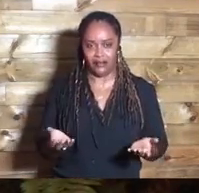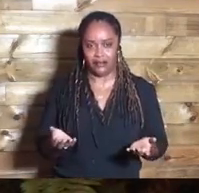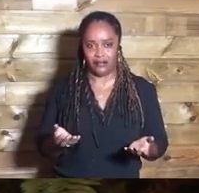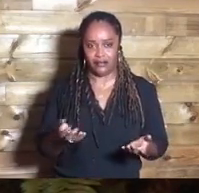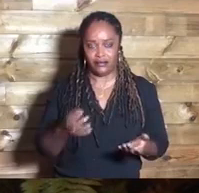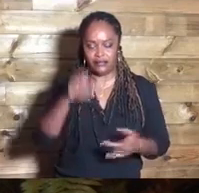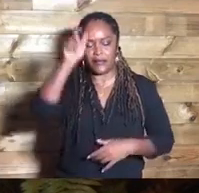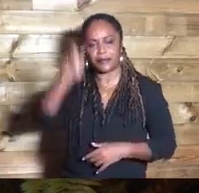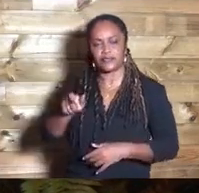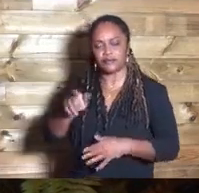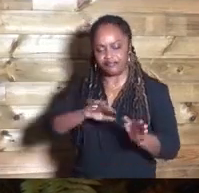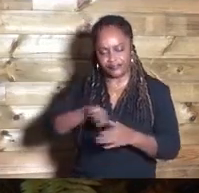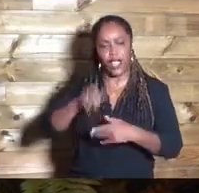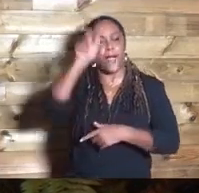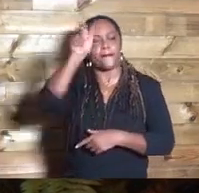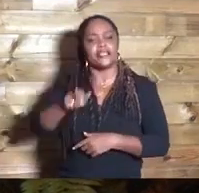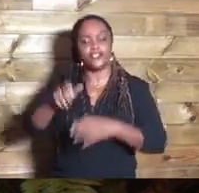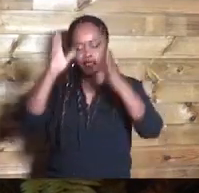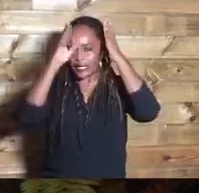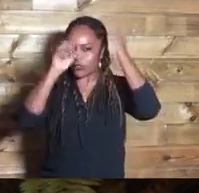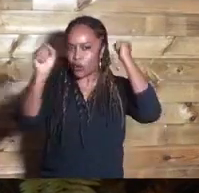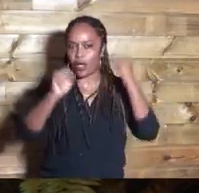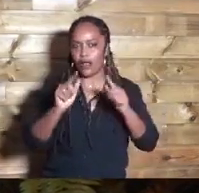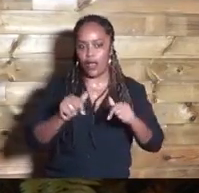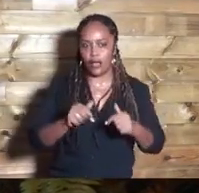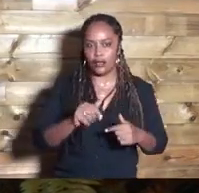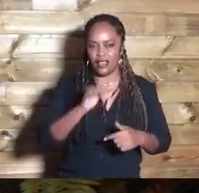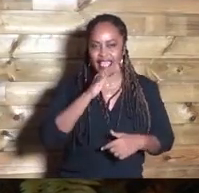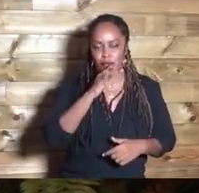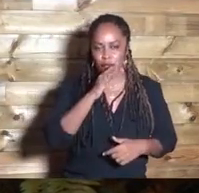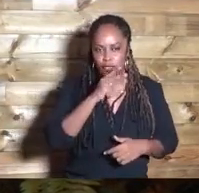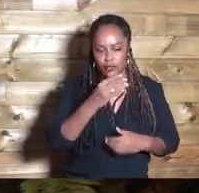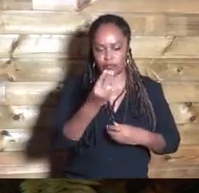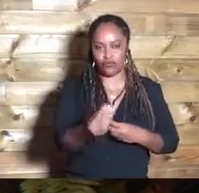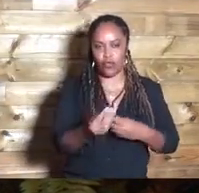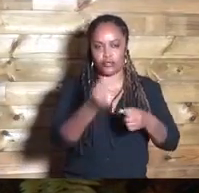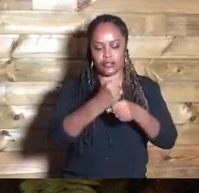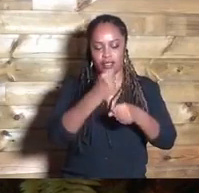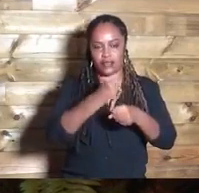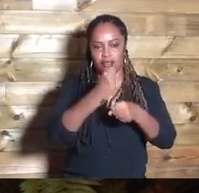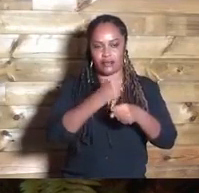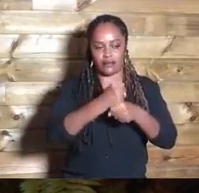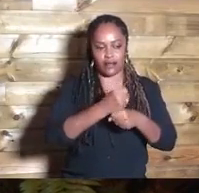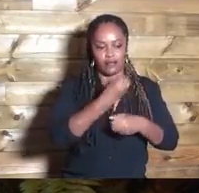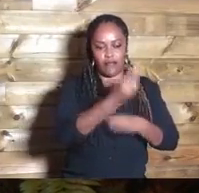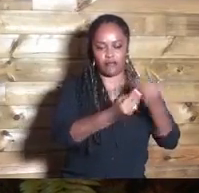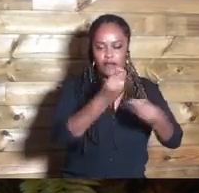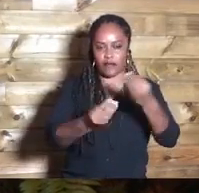ça. On ne pourra pas donner un emploi à chaque jeune Guadeloupéen. Et donc là, nous avons un système où